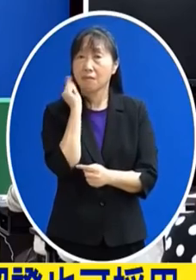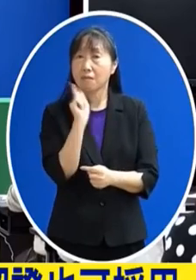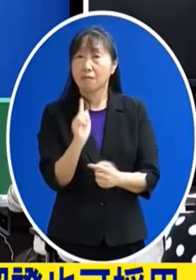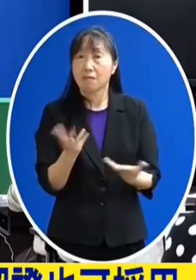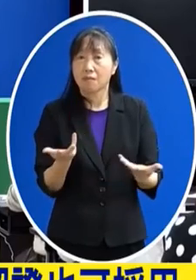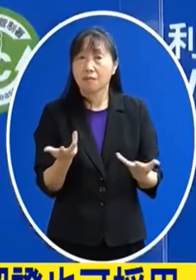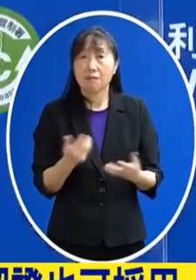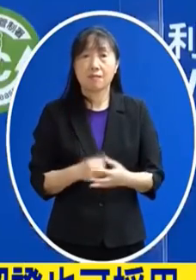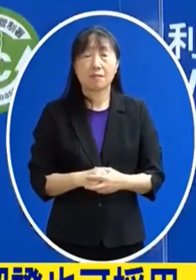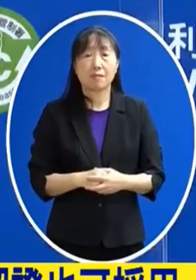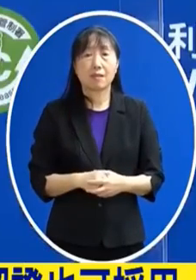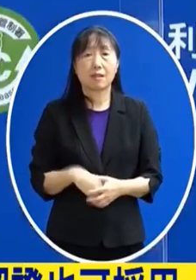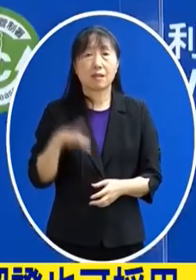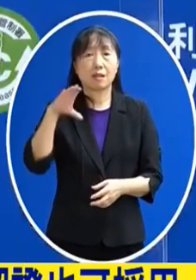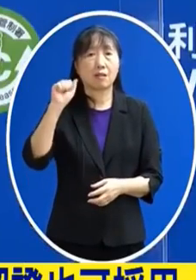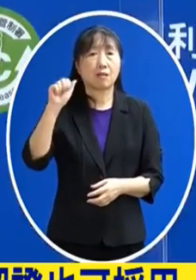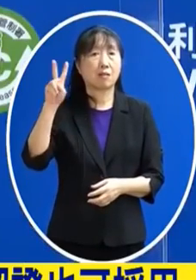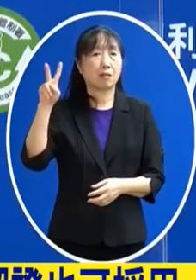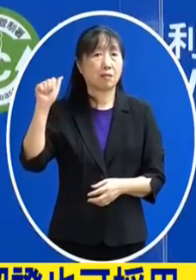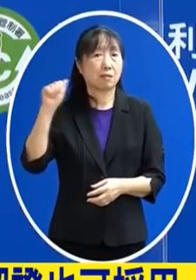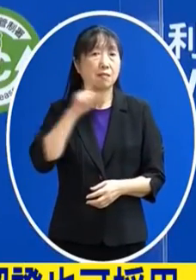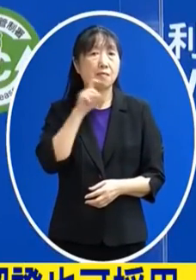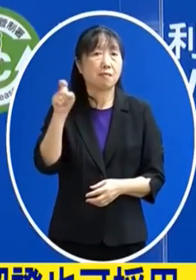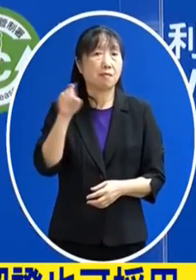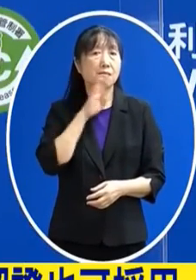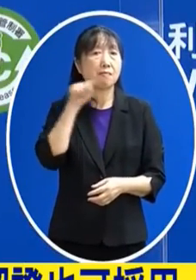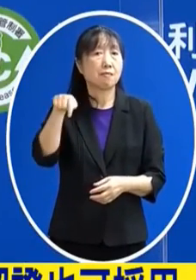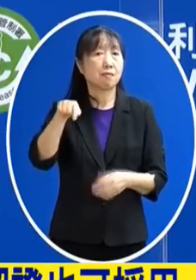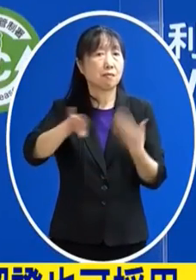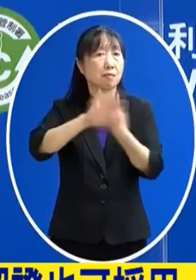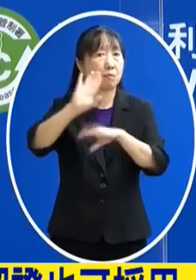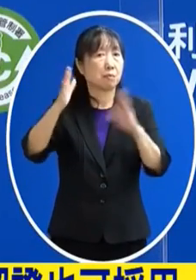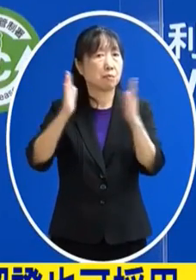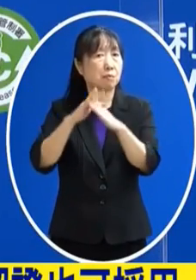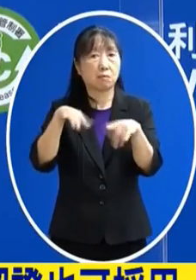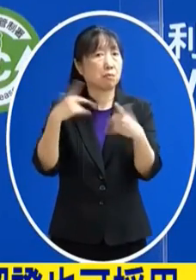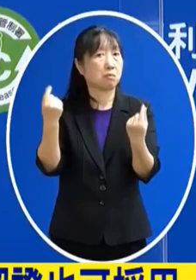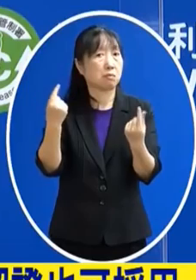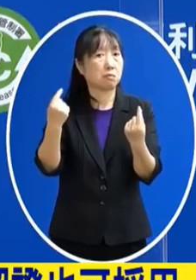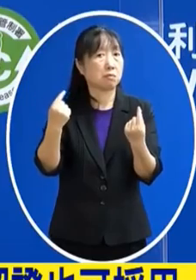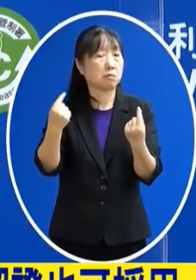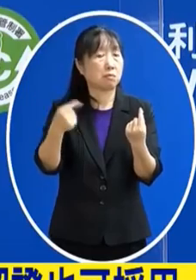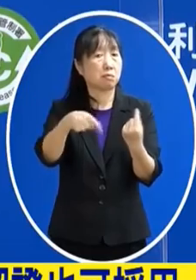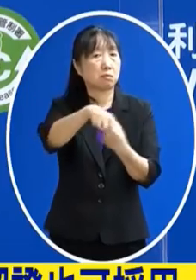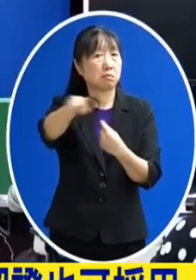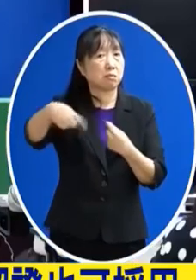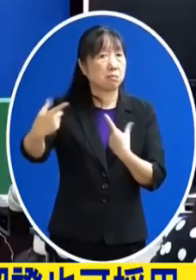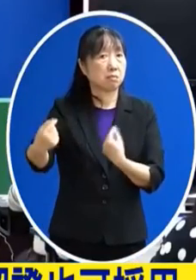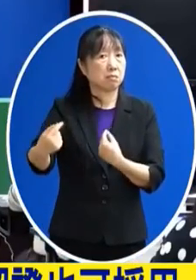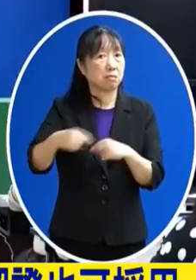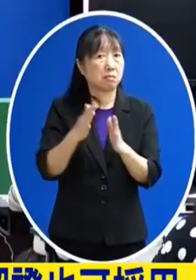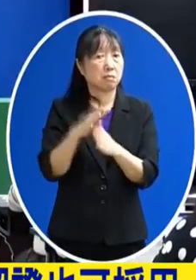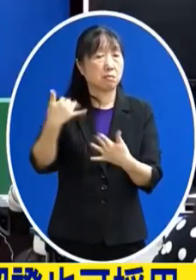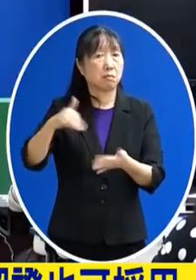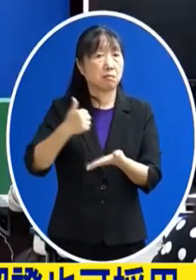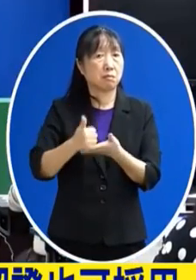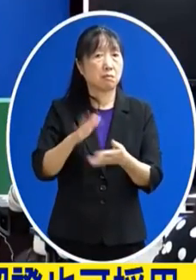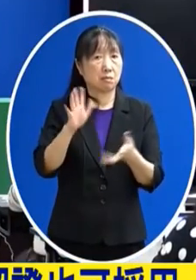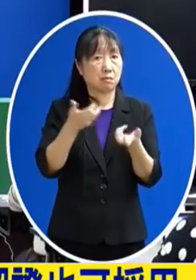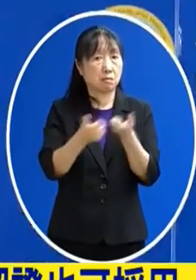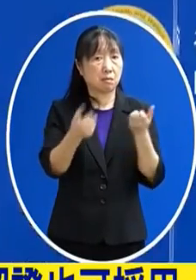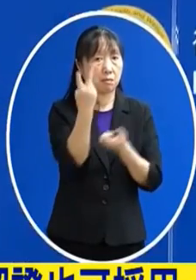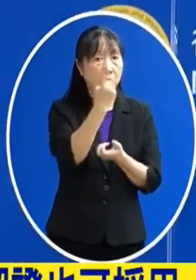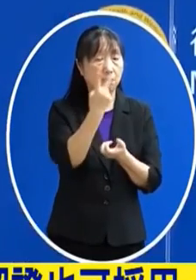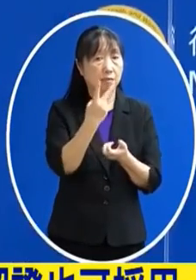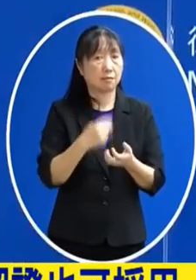在的可能？ 啊，第二 COVAX 好像现在哈，其他的国家好像都还没拿到嘛，是。 COVAX 是分两